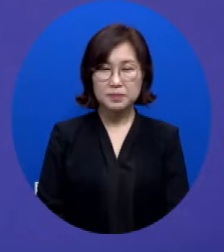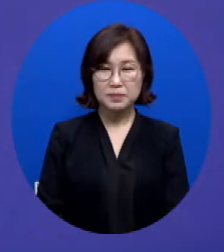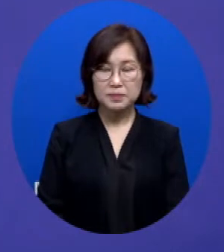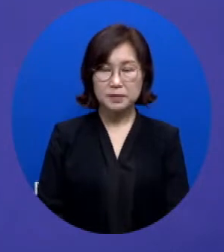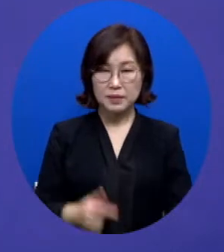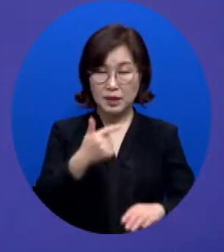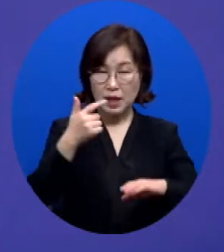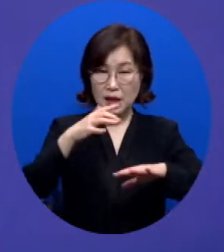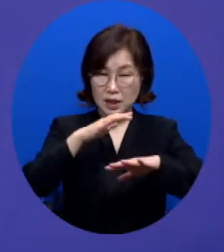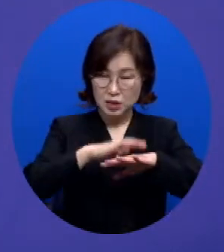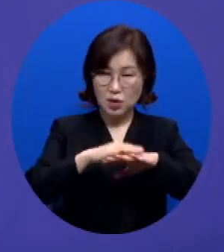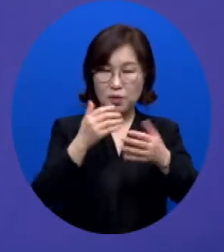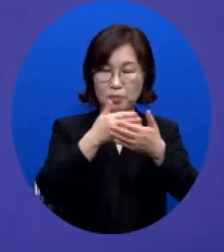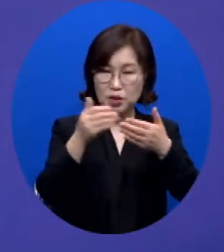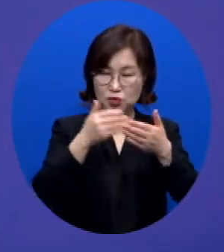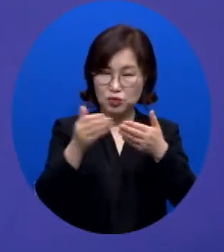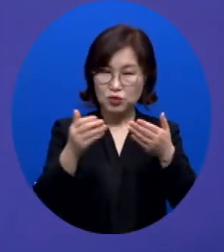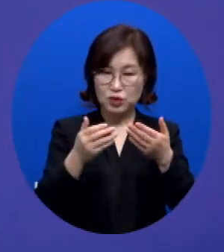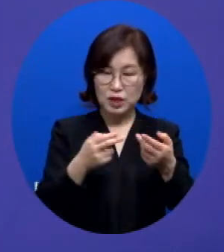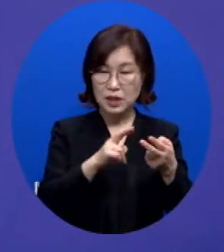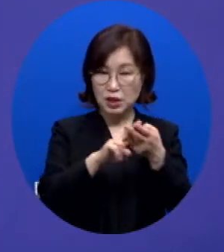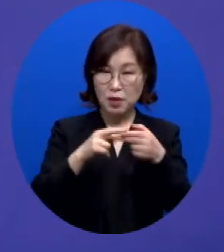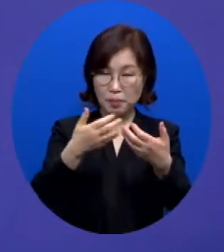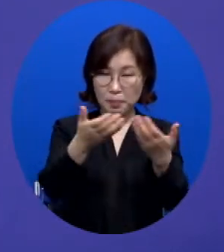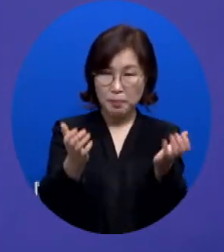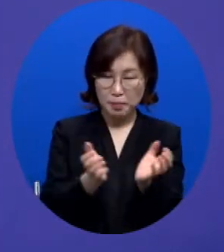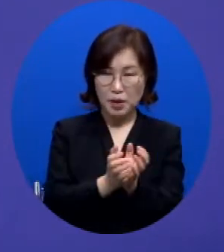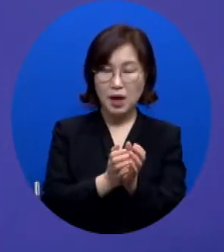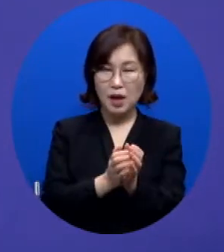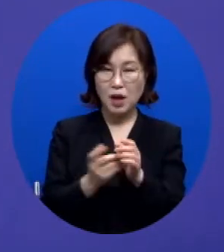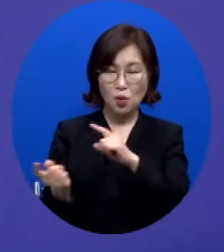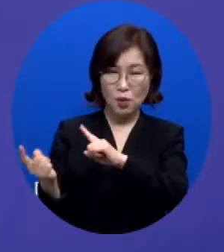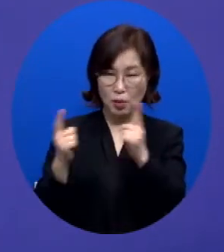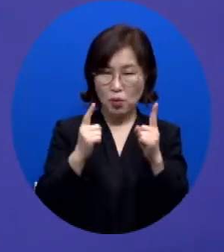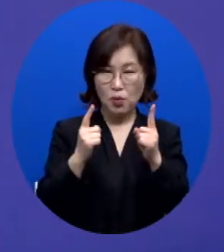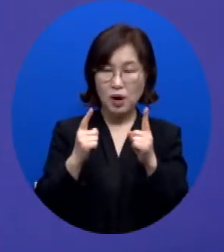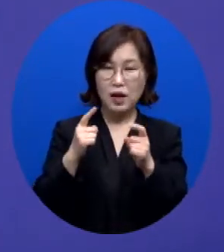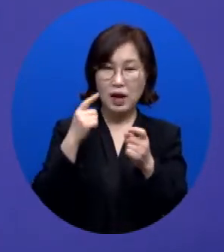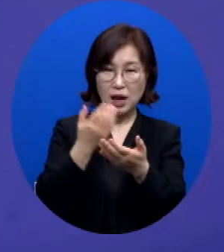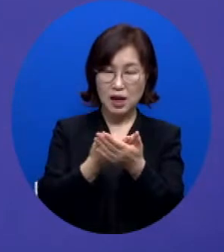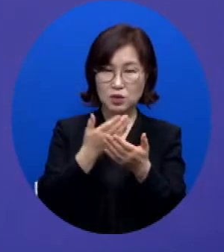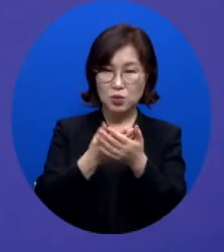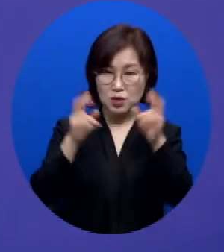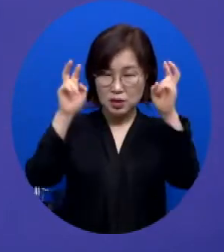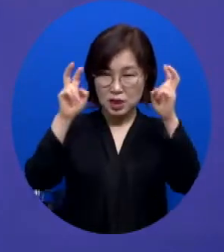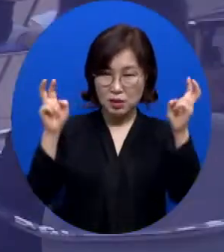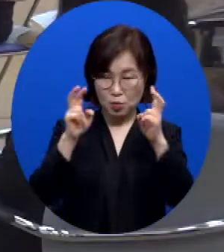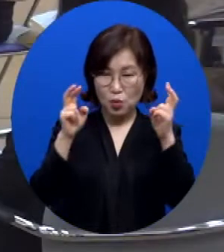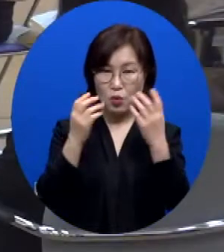대전 기독미술인회가 회복하게 하소서란 주제로 제30회 정기전을 열었습니다.